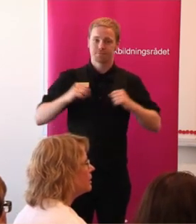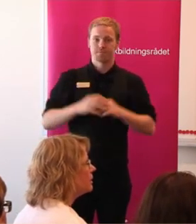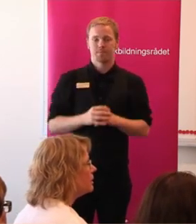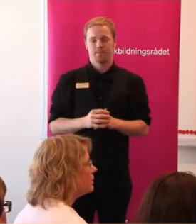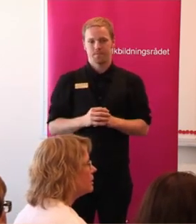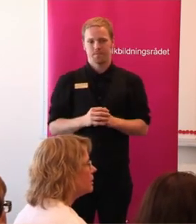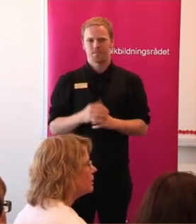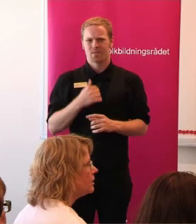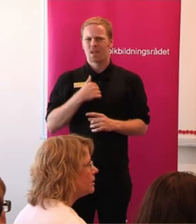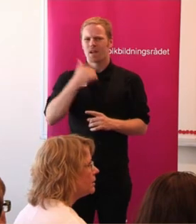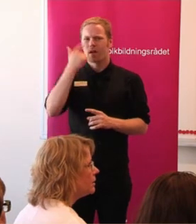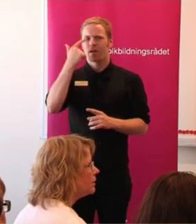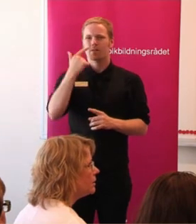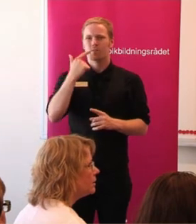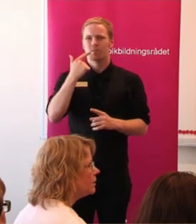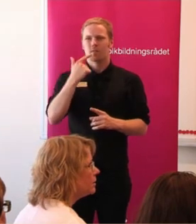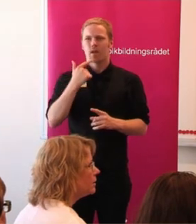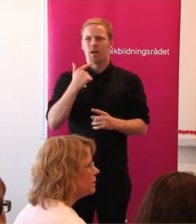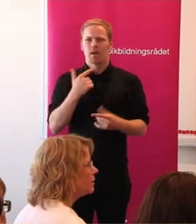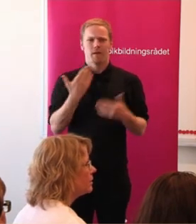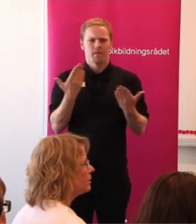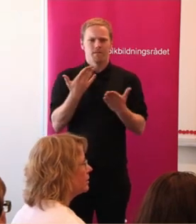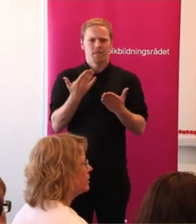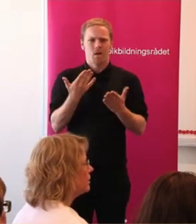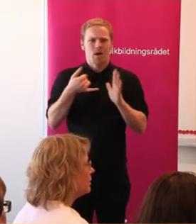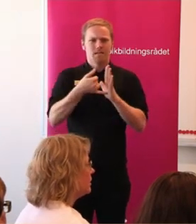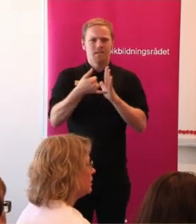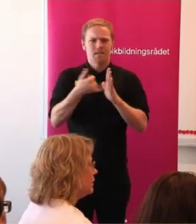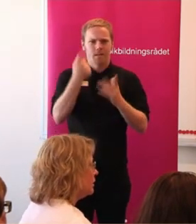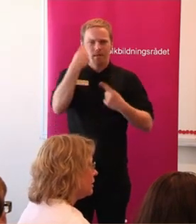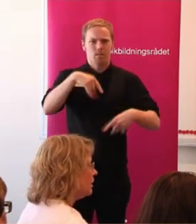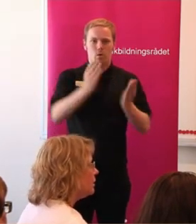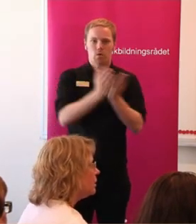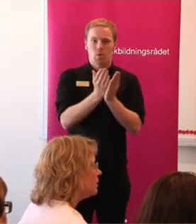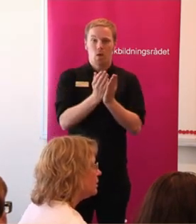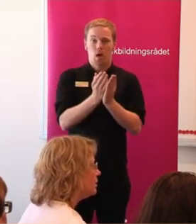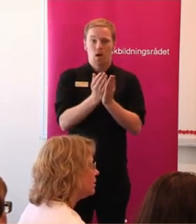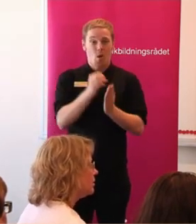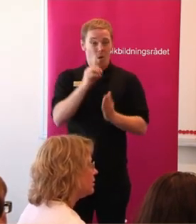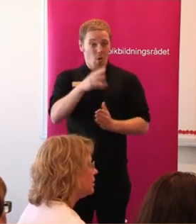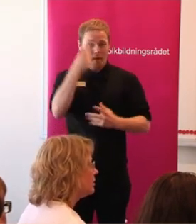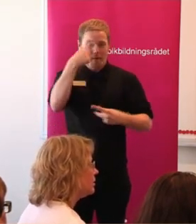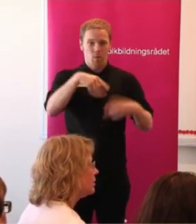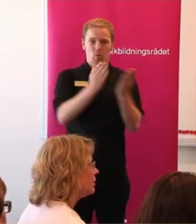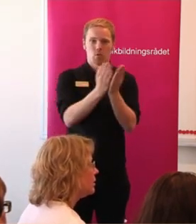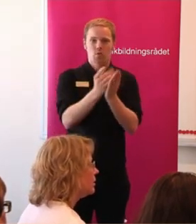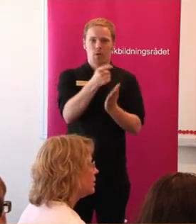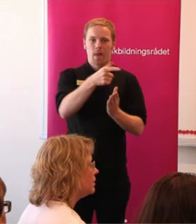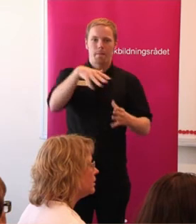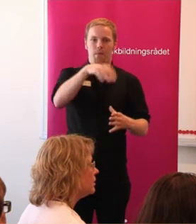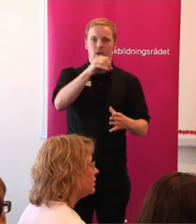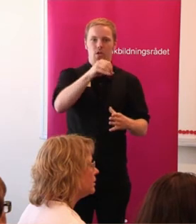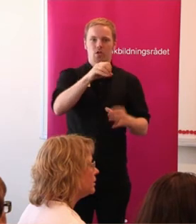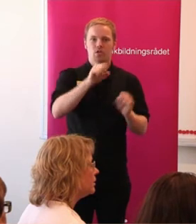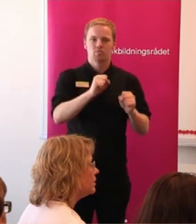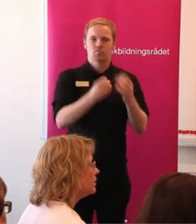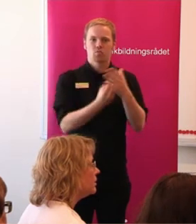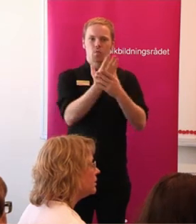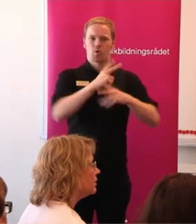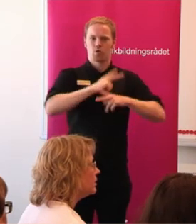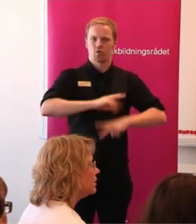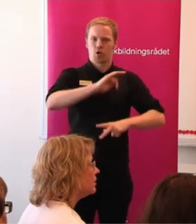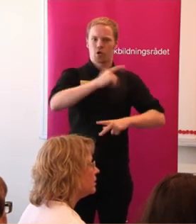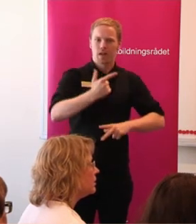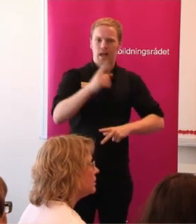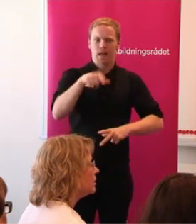det kan också bygga lite på vad folkhögskolan är. För om folkhögskolan också är en miljö som ska skapa trygghet för ganska många